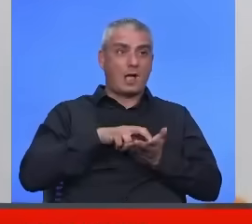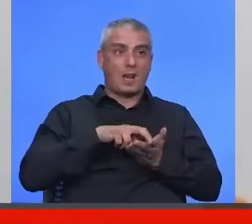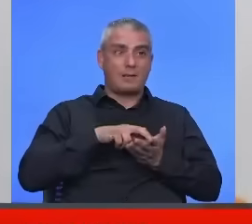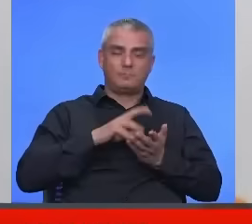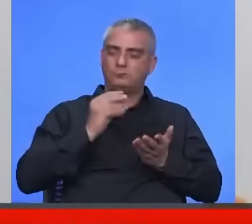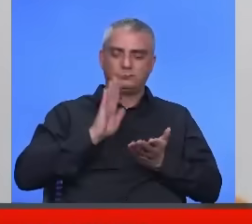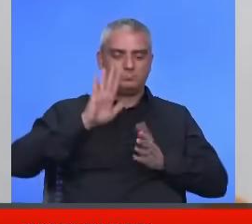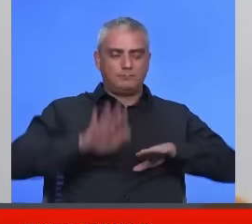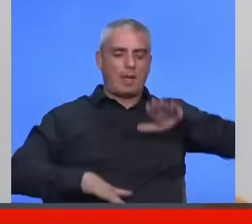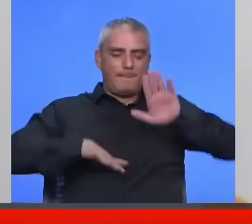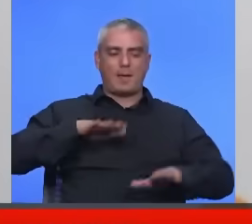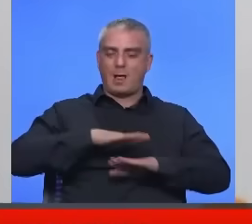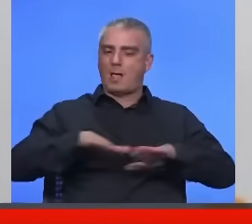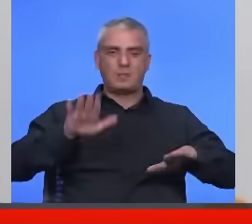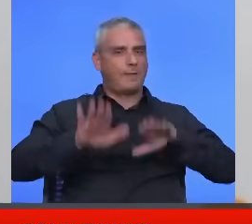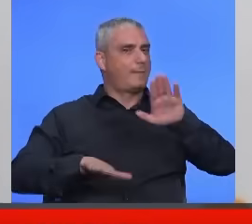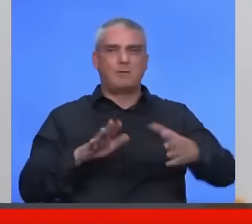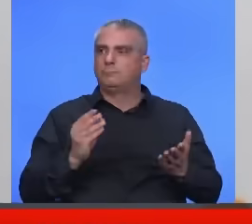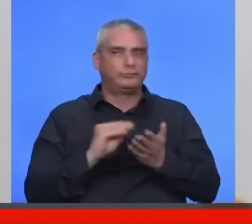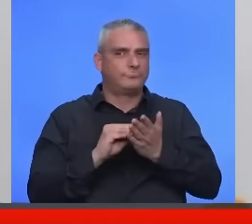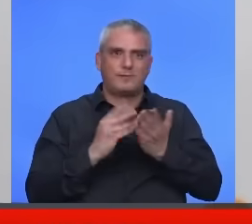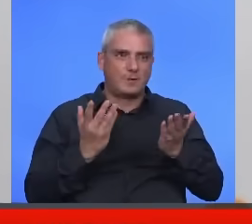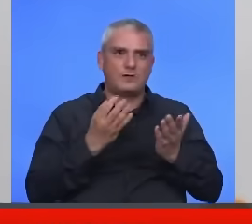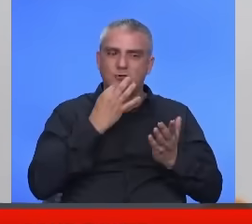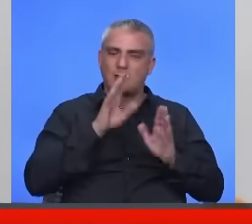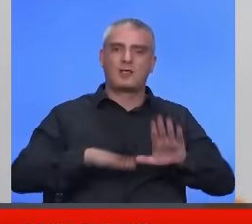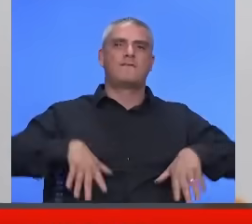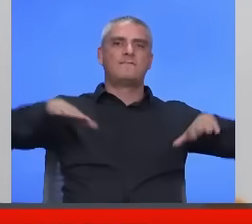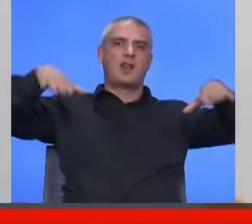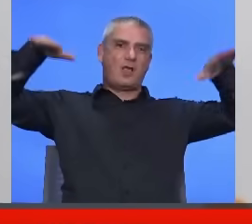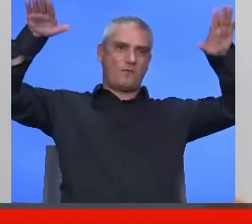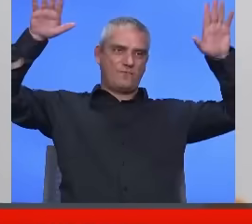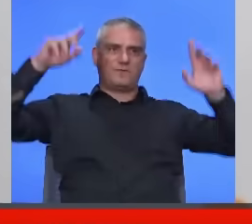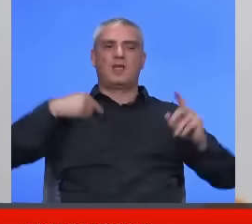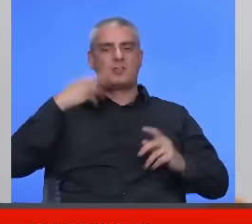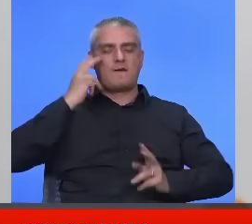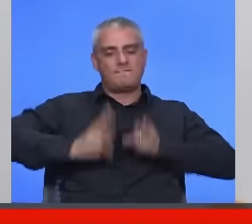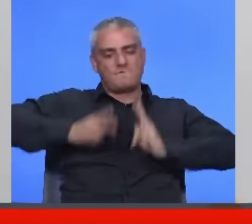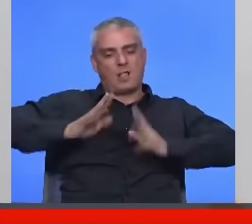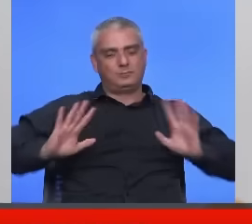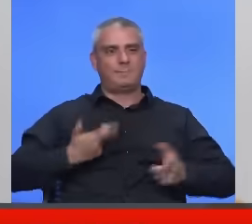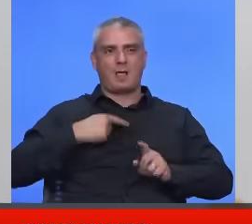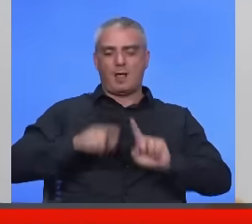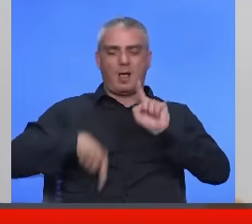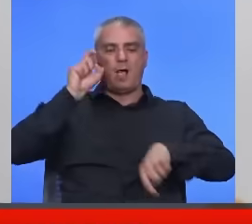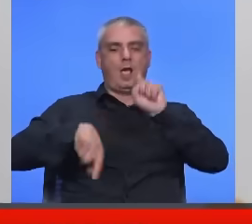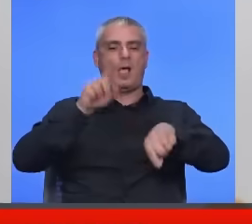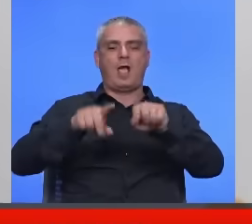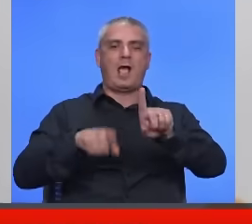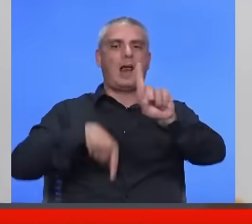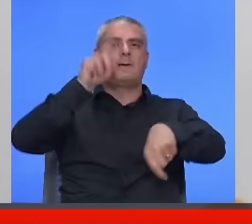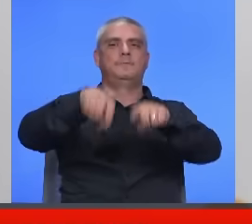מה שהרגליים יגעו בקרקע? עדיף לרחף. אני אוהב לרוץ מהר, אני אוהב שהרגליים עפות קדימה.